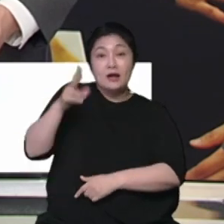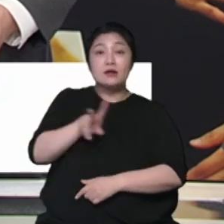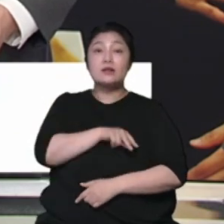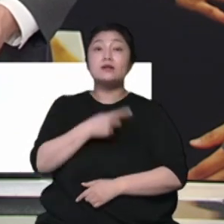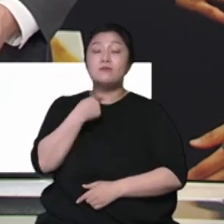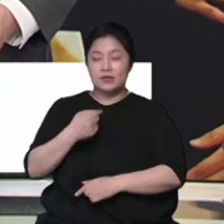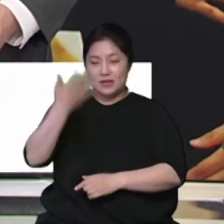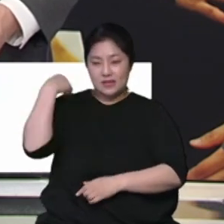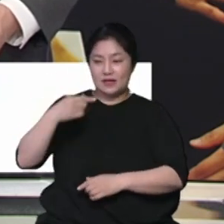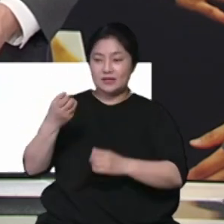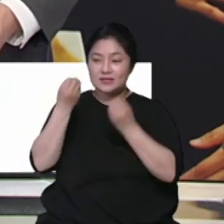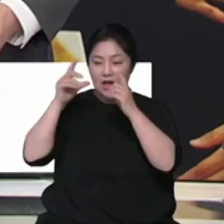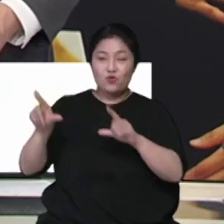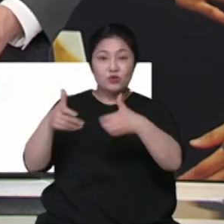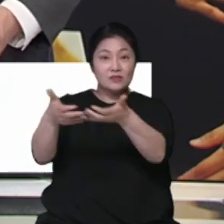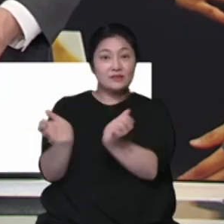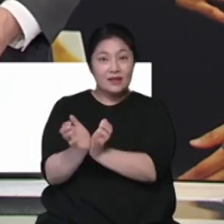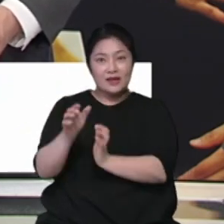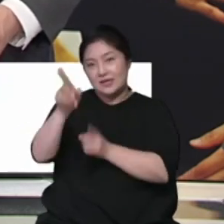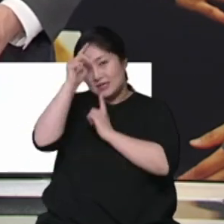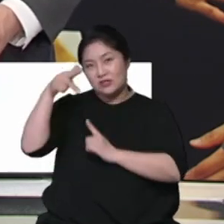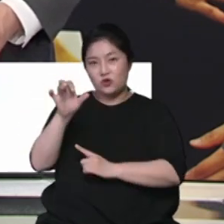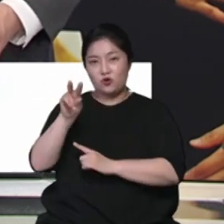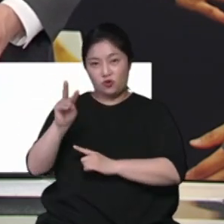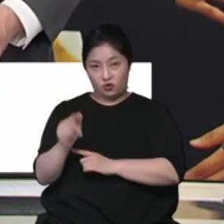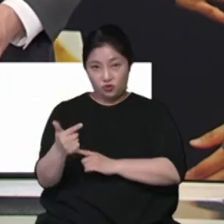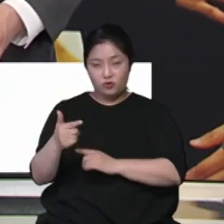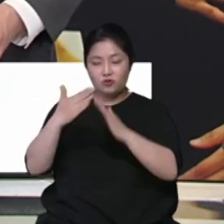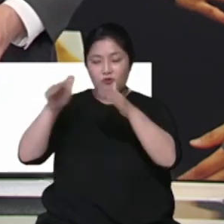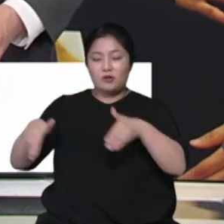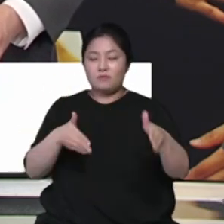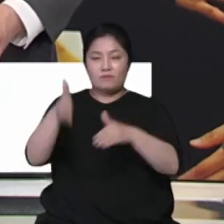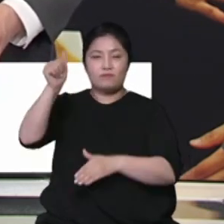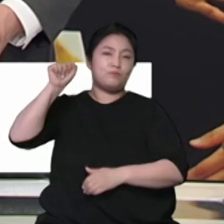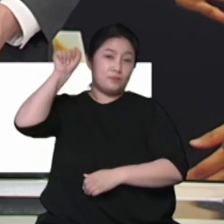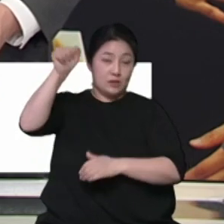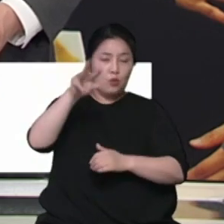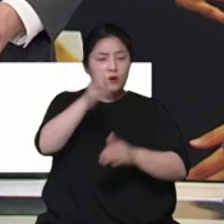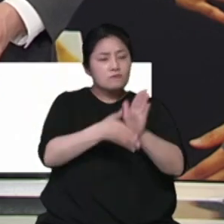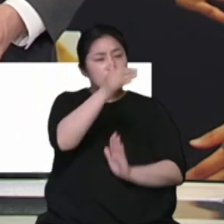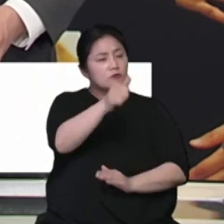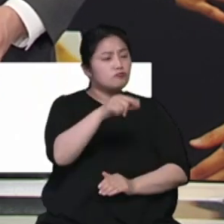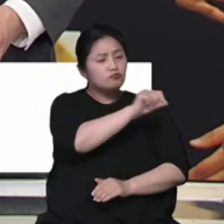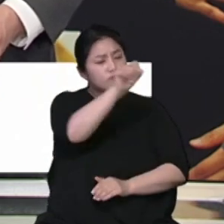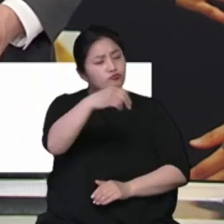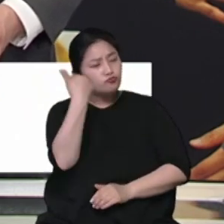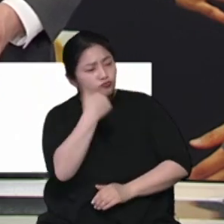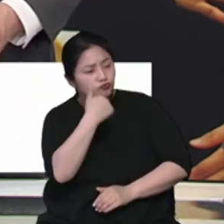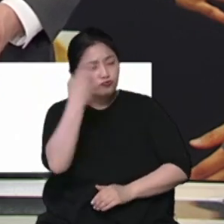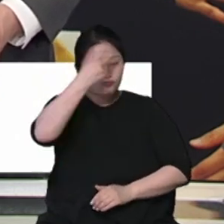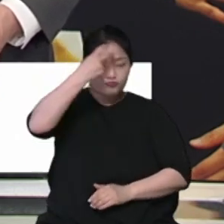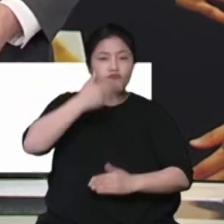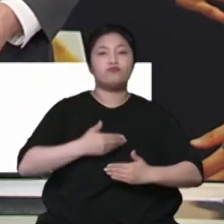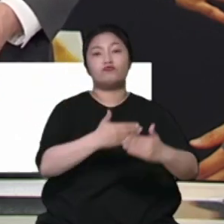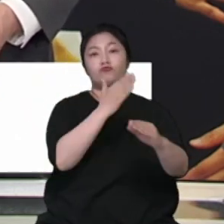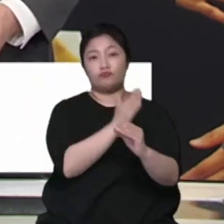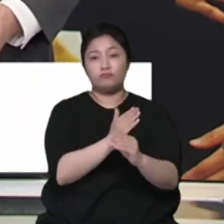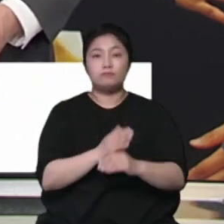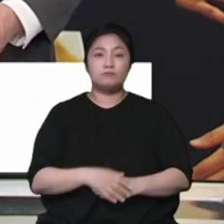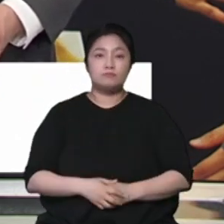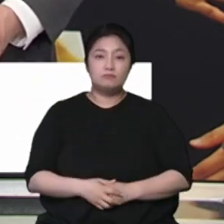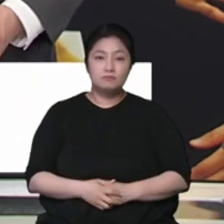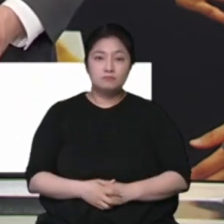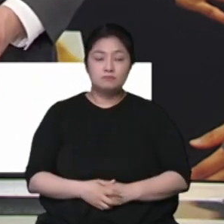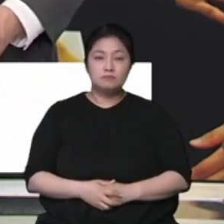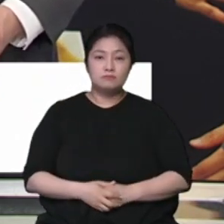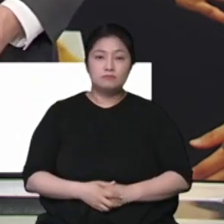전 새누리당 대표가 전남지사 출마를 선언했고 광주광역시장 후보를 내기 위한 물밑 작업도 속도를 내고 있습니다. 이성한